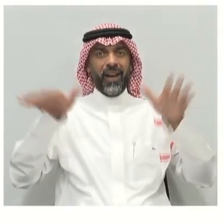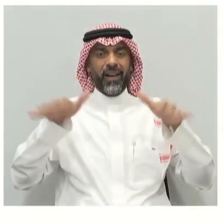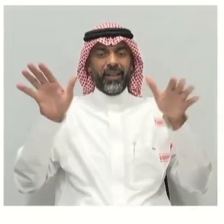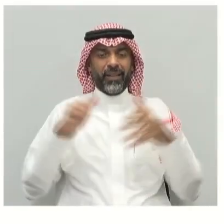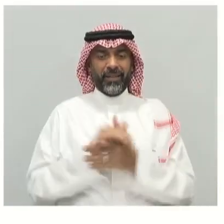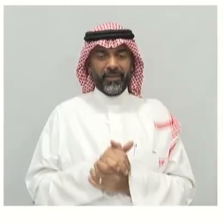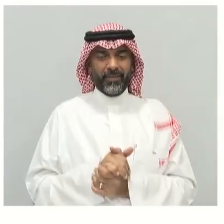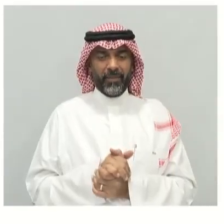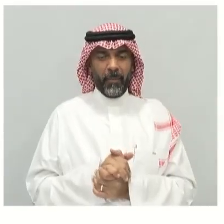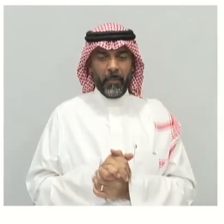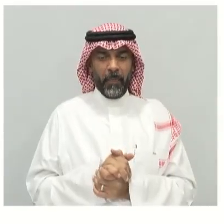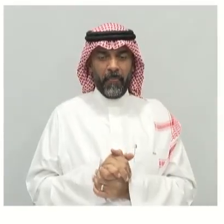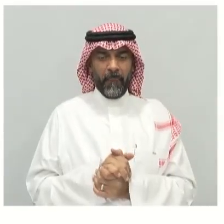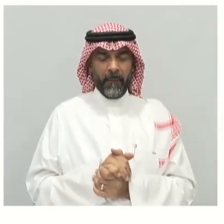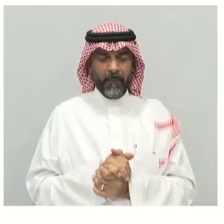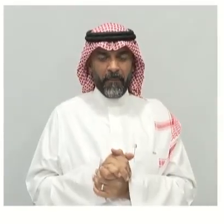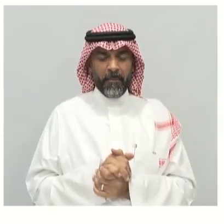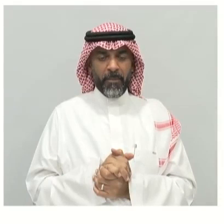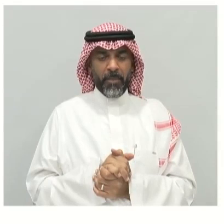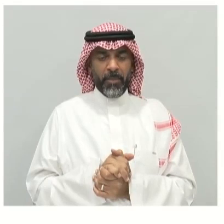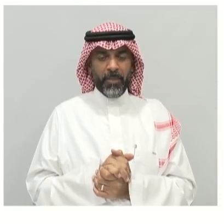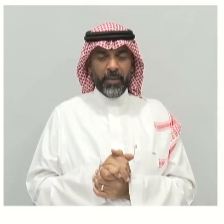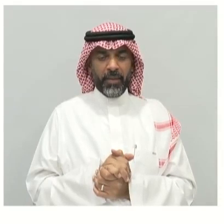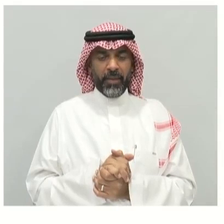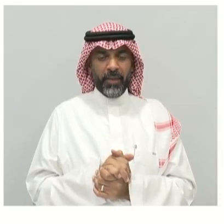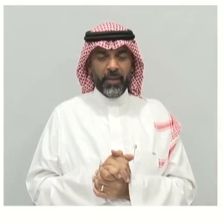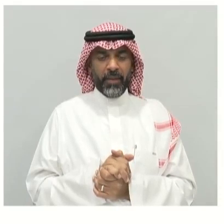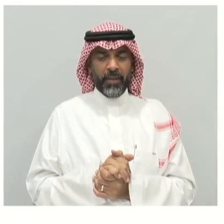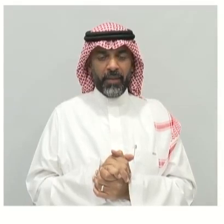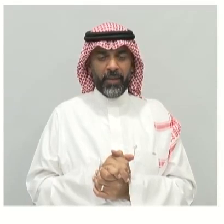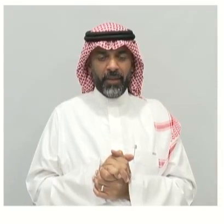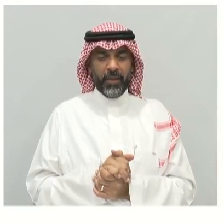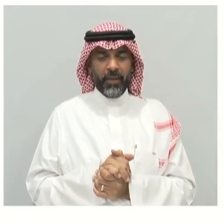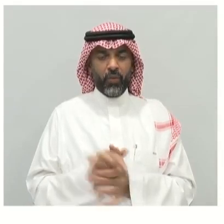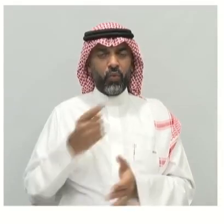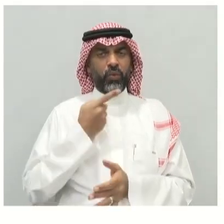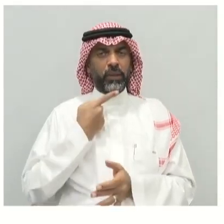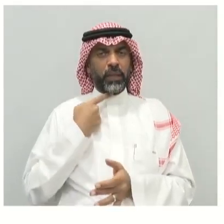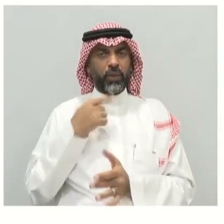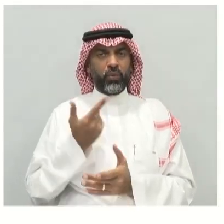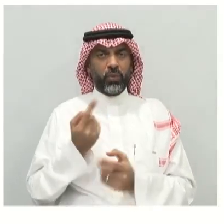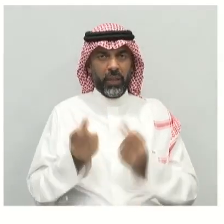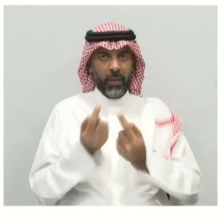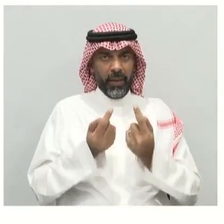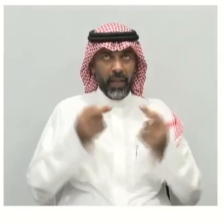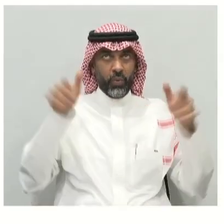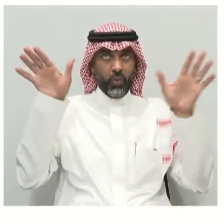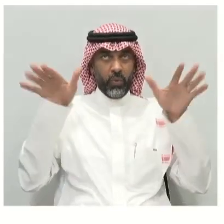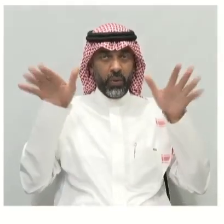من النباتات والطائر الى